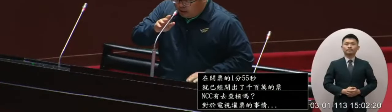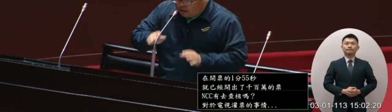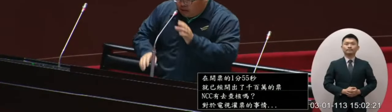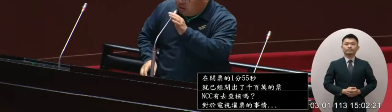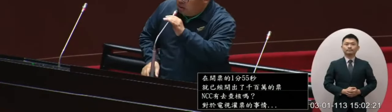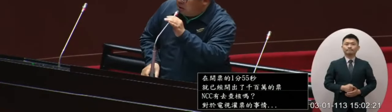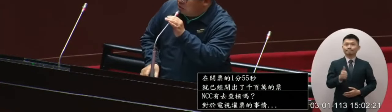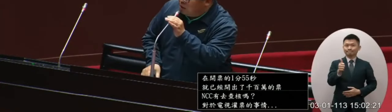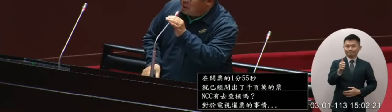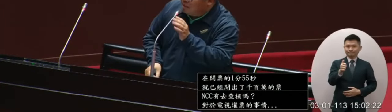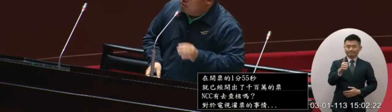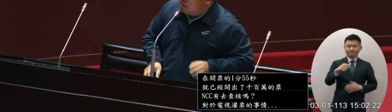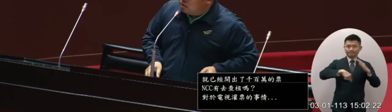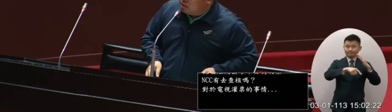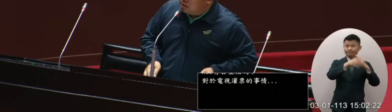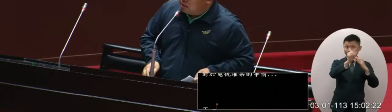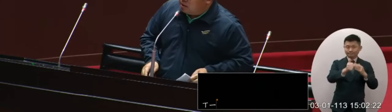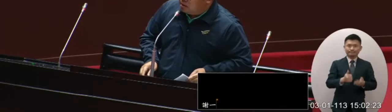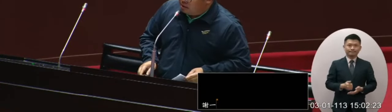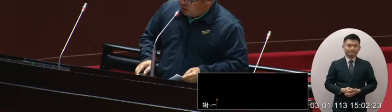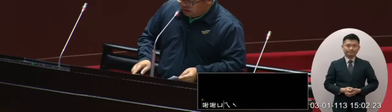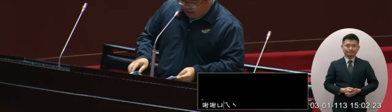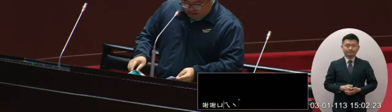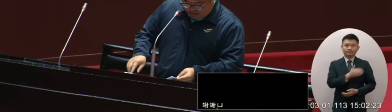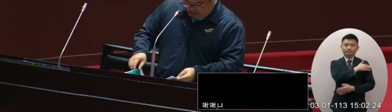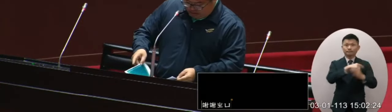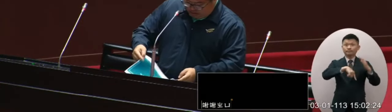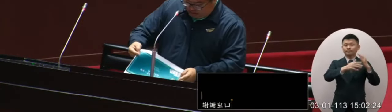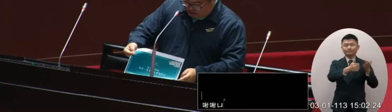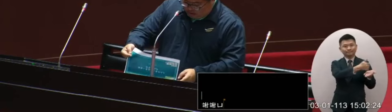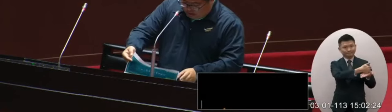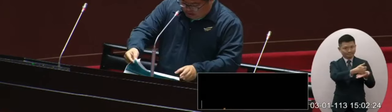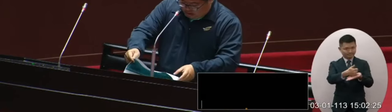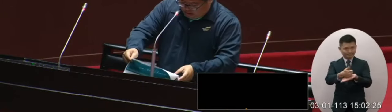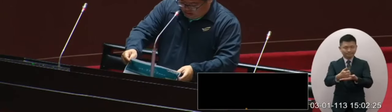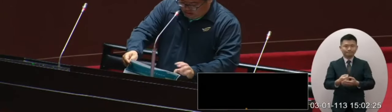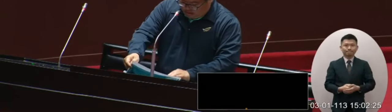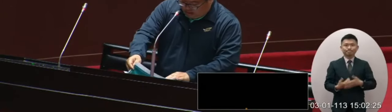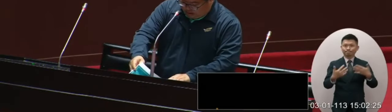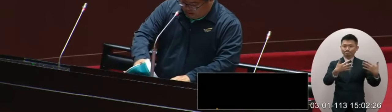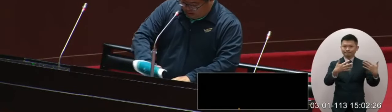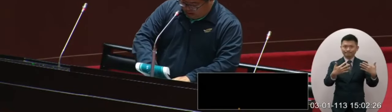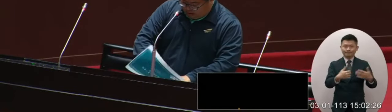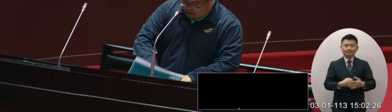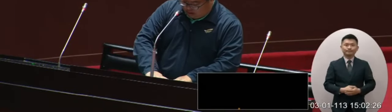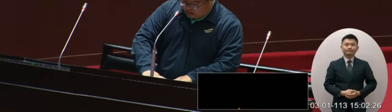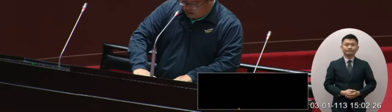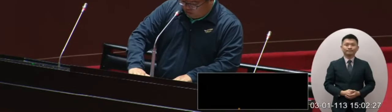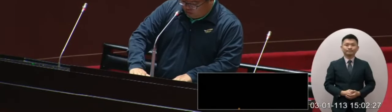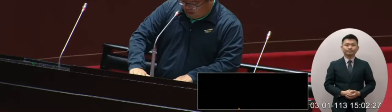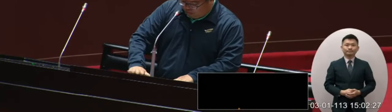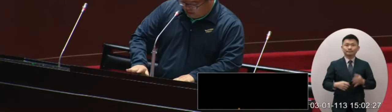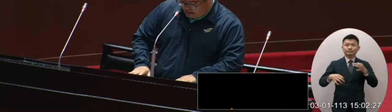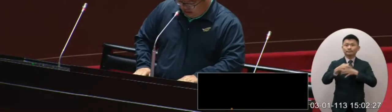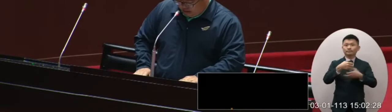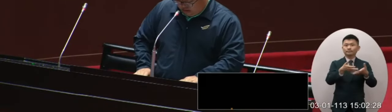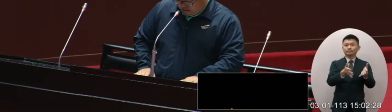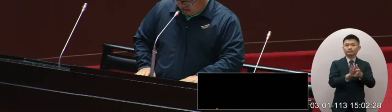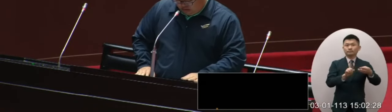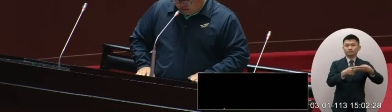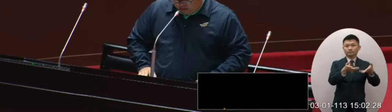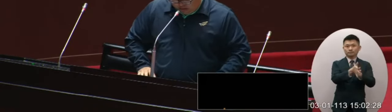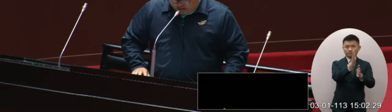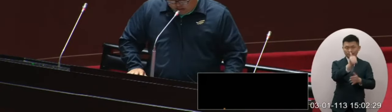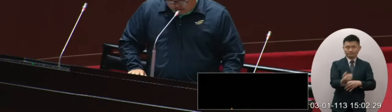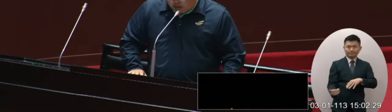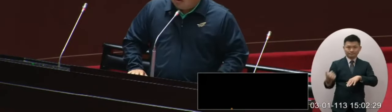谢谢院长，我们有请陈院长。 再请陈院长我们备询。 经济部王部长。 请王